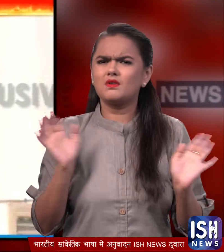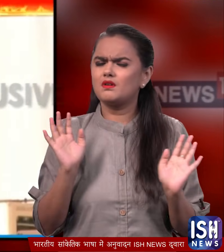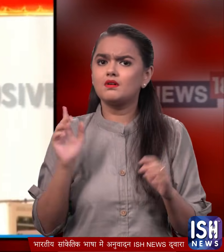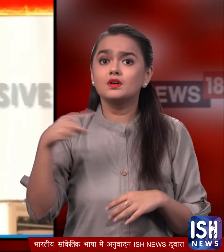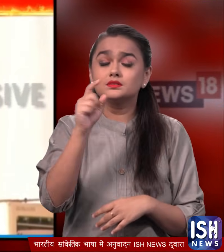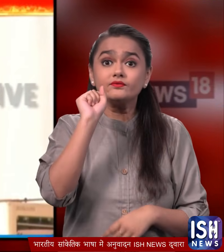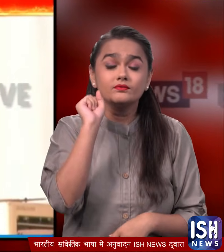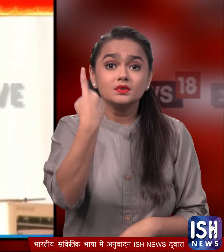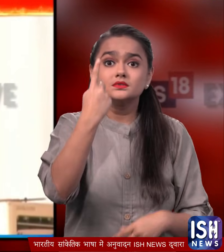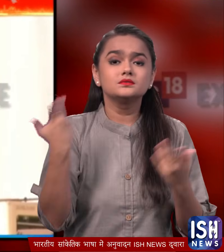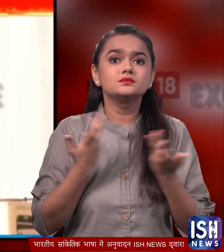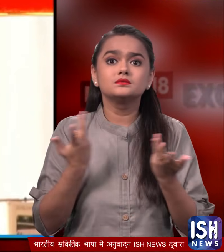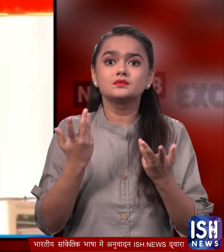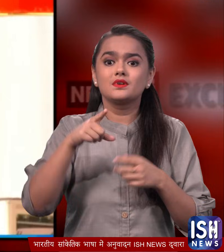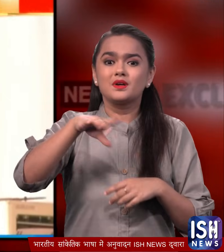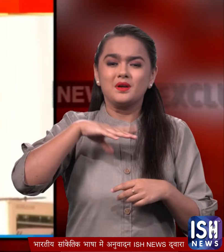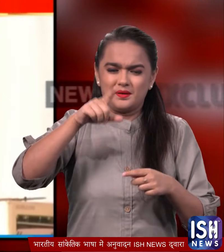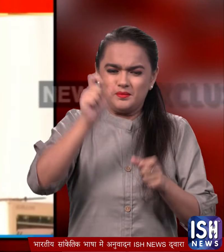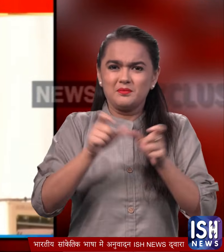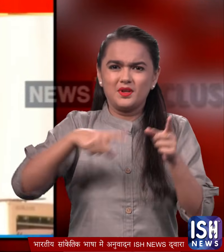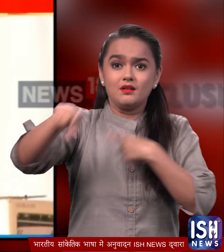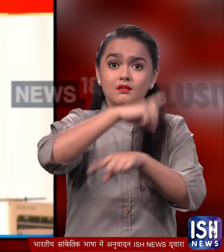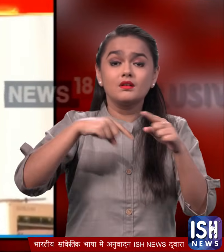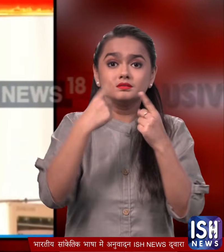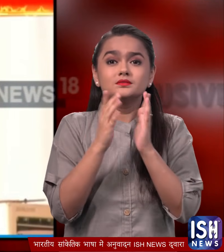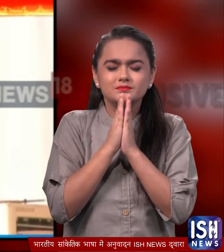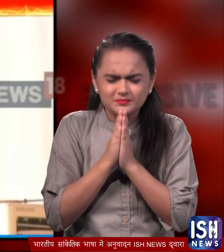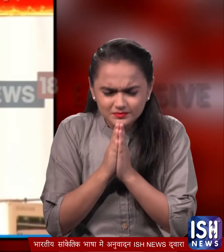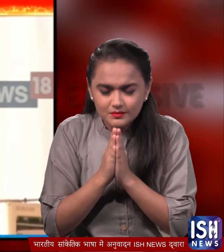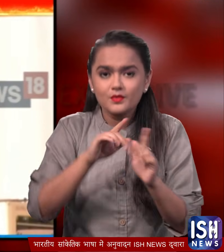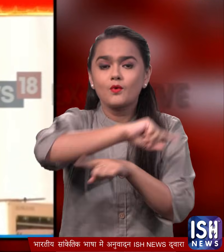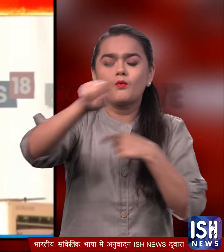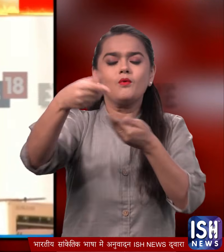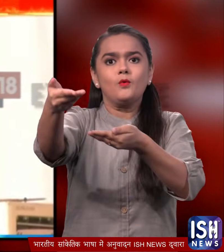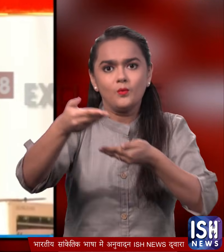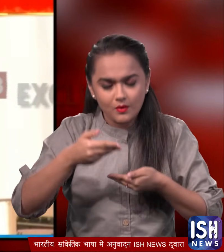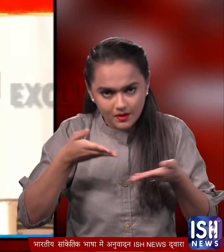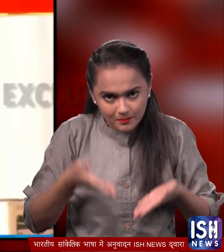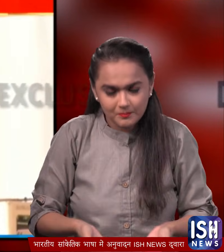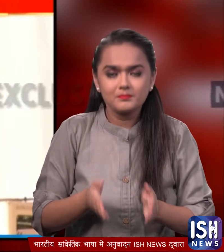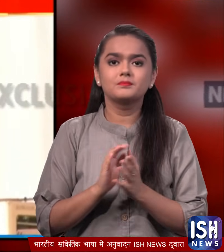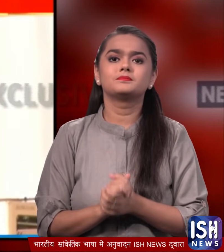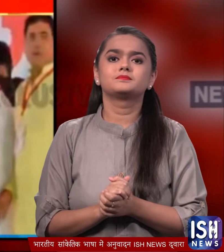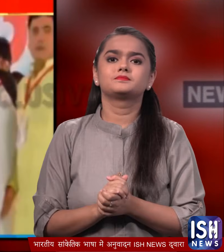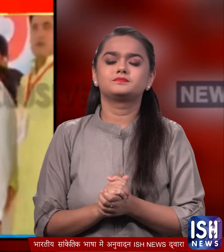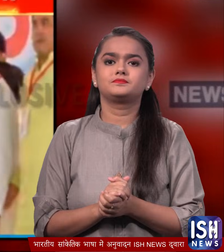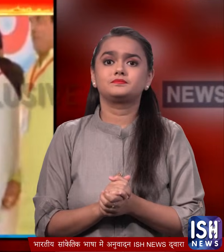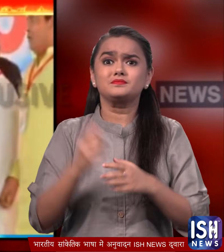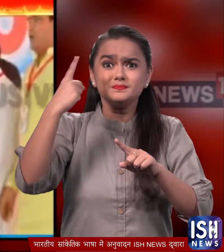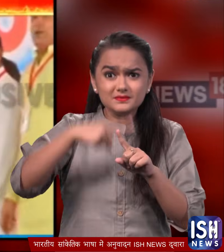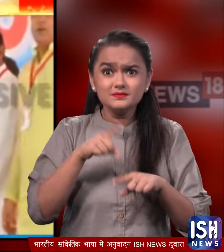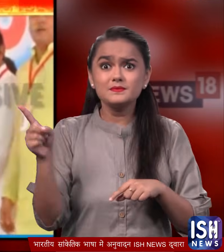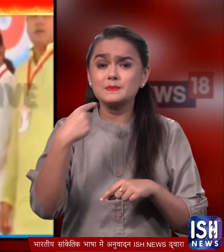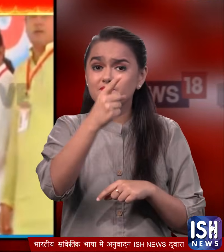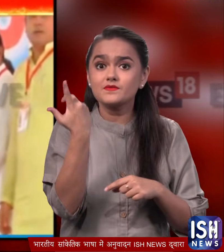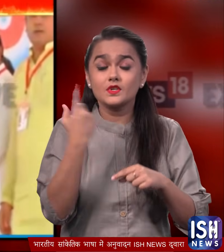पहले महाराज मिहिर भोज जी को कोटि कोटि नमन करते हुए आप सबका हृदय से अभिनंदन करता हूँ, स्वागत करता हूँ। यहाँ तक कि उन्होंने